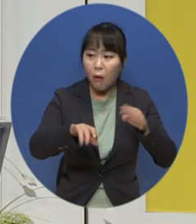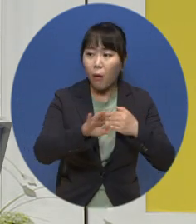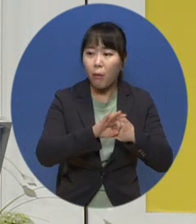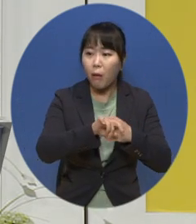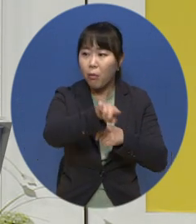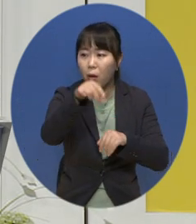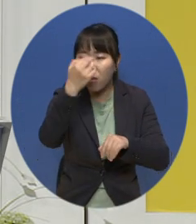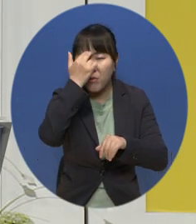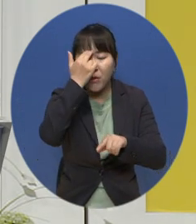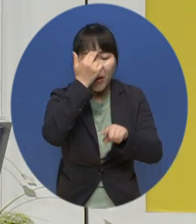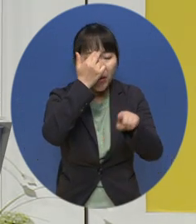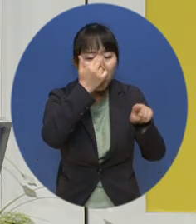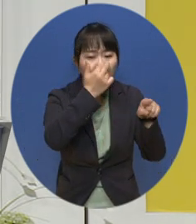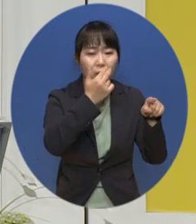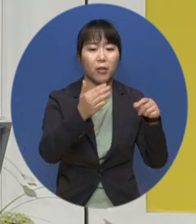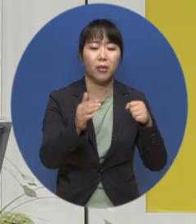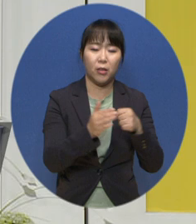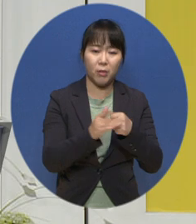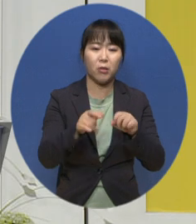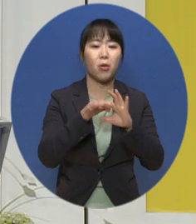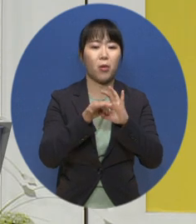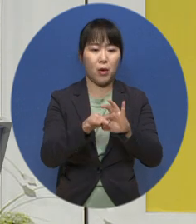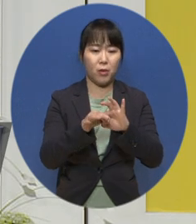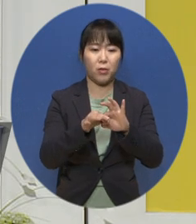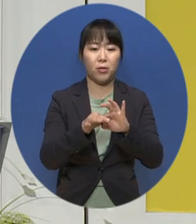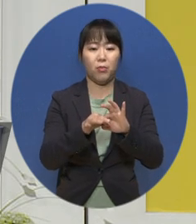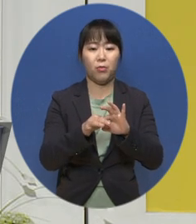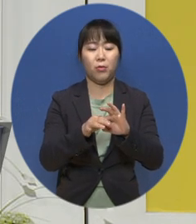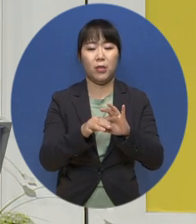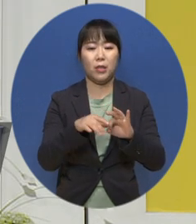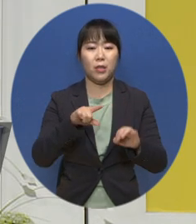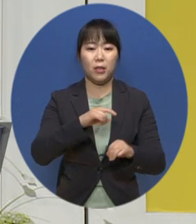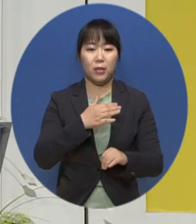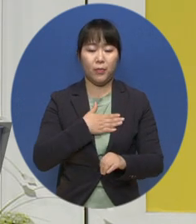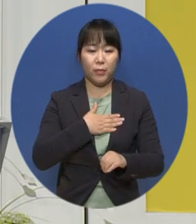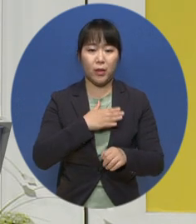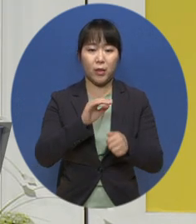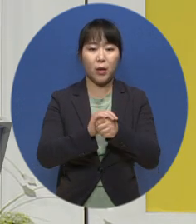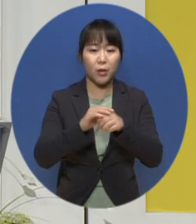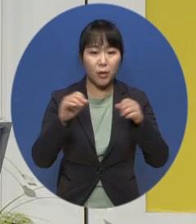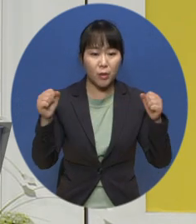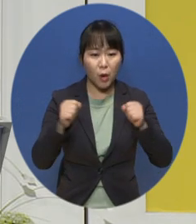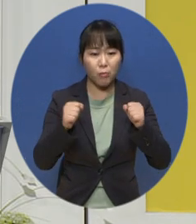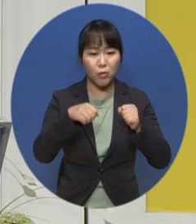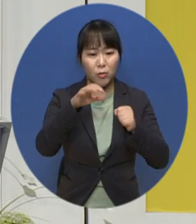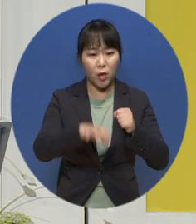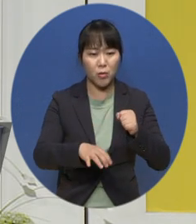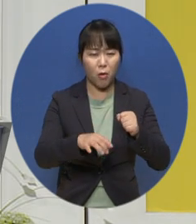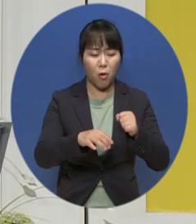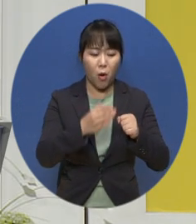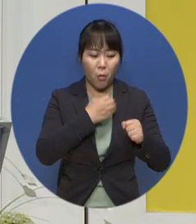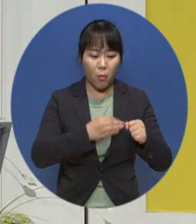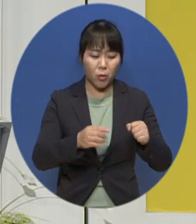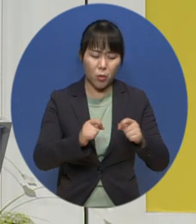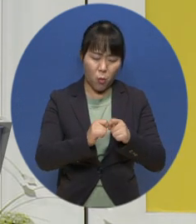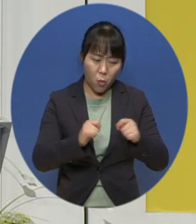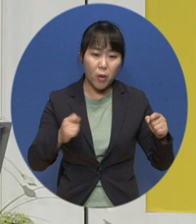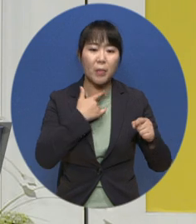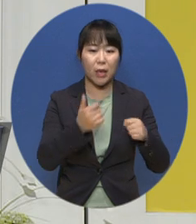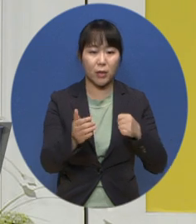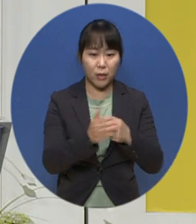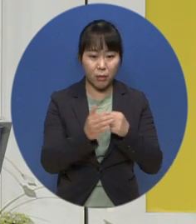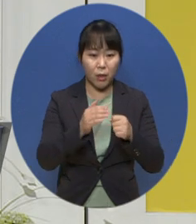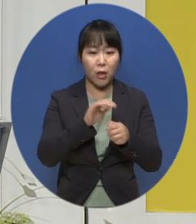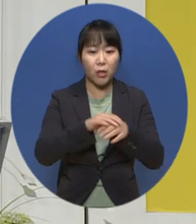없어요 그래서 그런 분야에 대해서 우리 제가 경북에서 올해 복지를 좋았기 때문에 경우엔